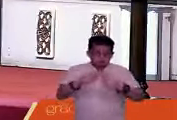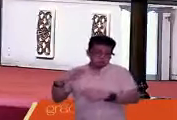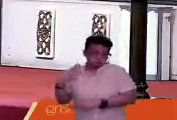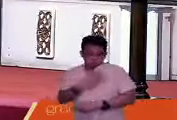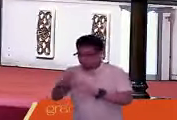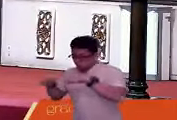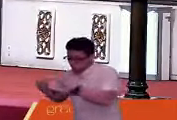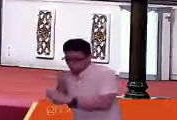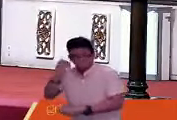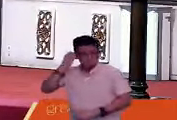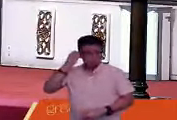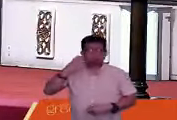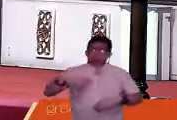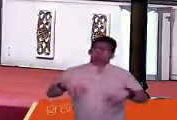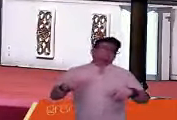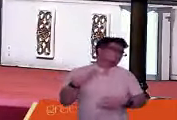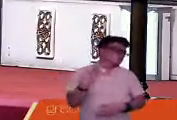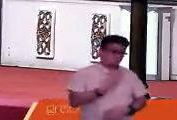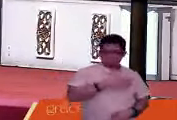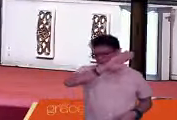sa balay, dili nato basahon.